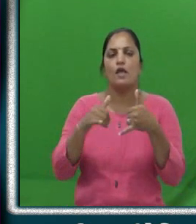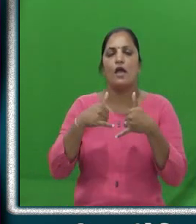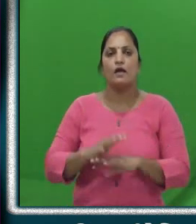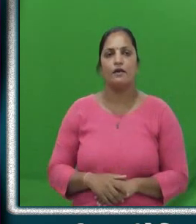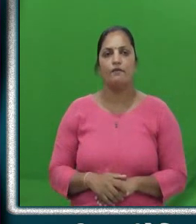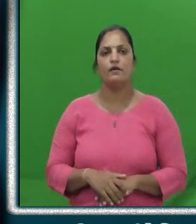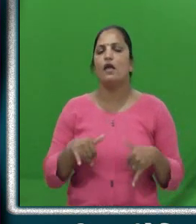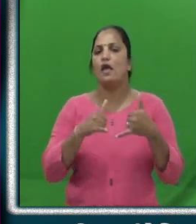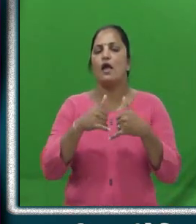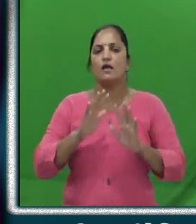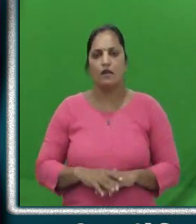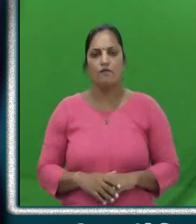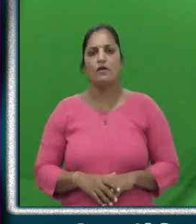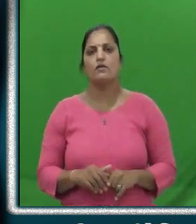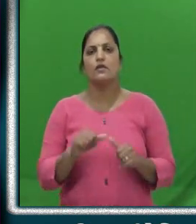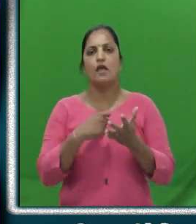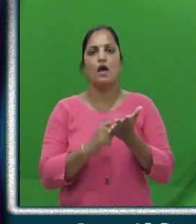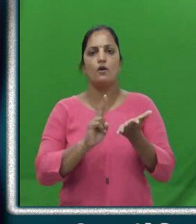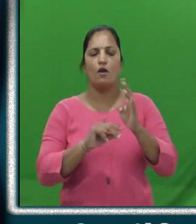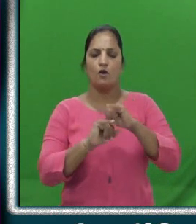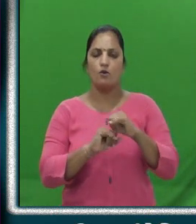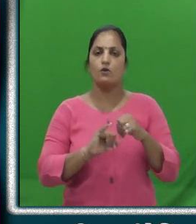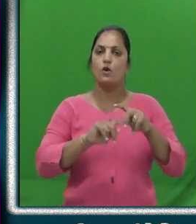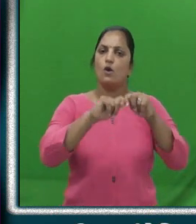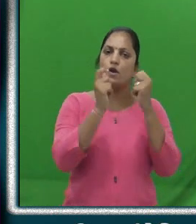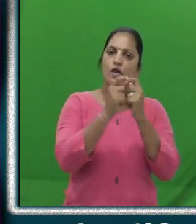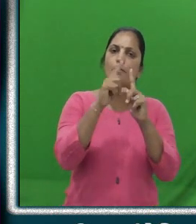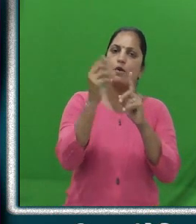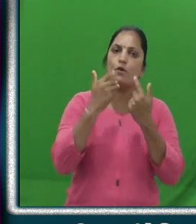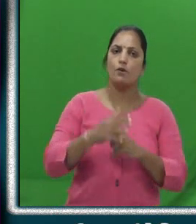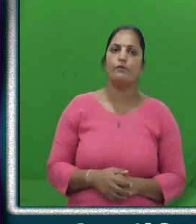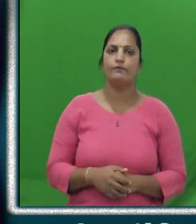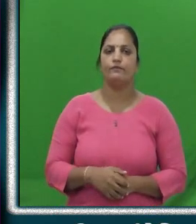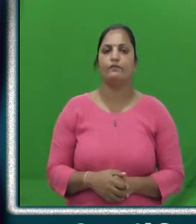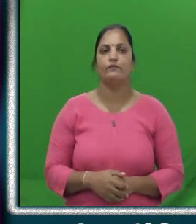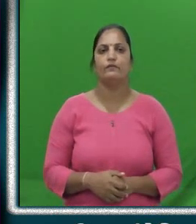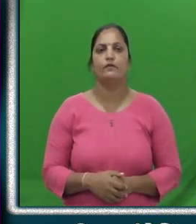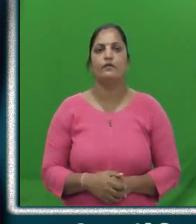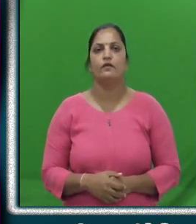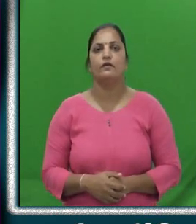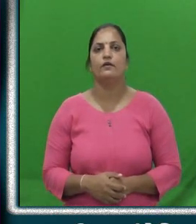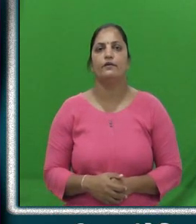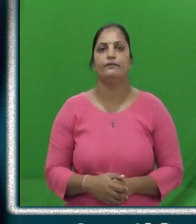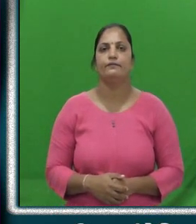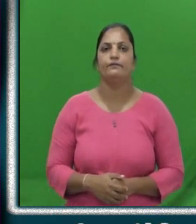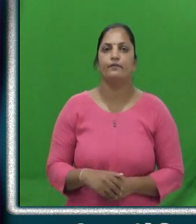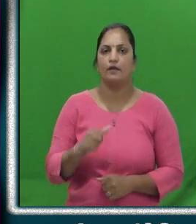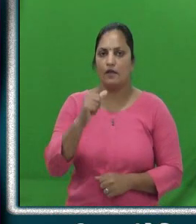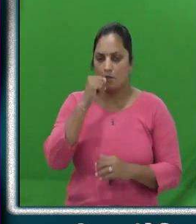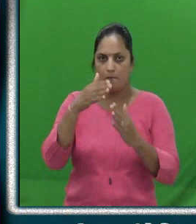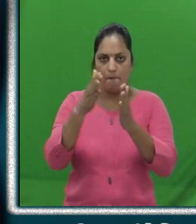કઈ એક્ટિવિટીઝ કરી કઈ કઈ એક્ટિવિટીઝ અરુણ અને અરુણ કૃષ્ણમૂર્તિની ટીમે કરી તો ખાસ યાદ